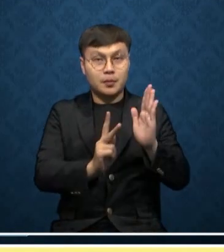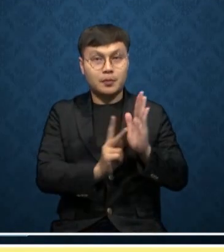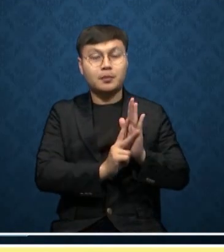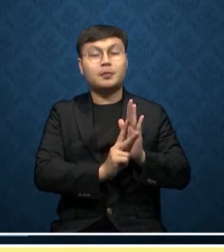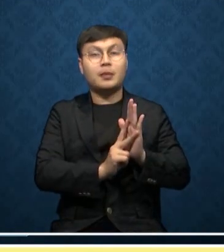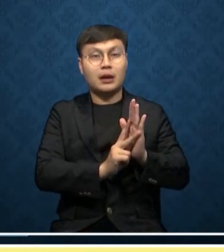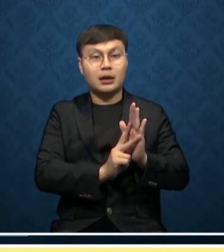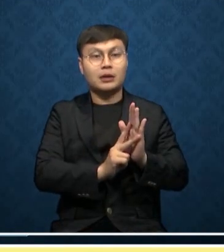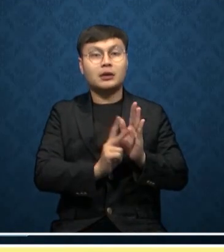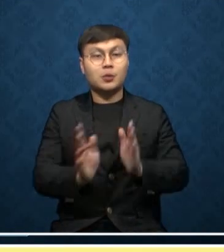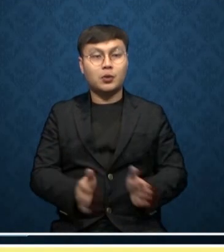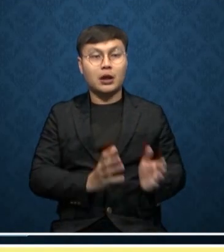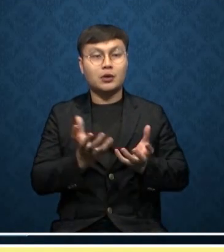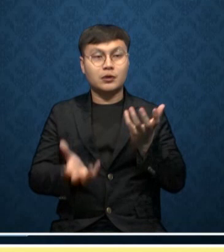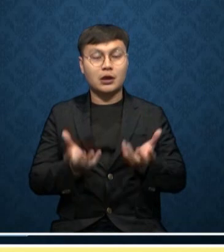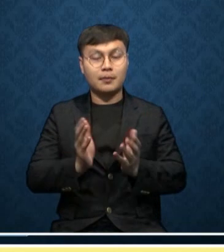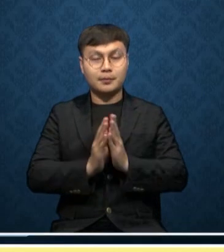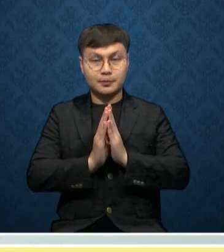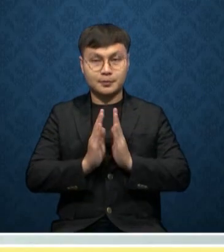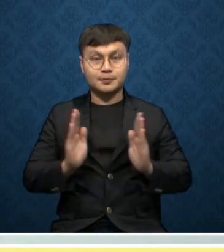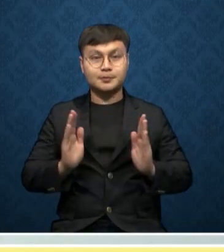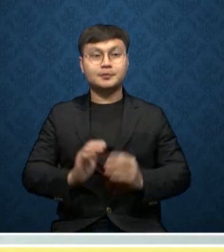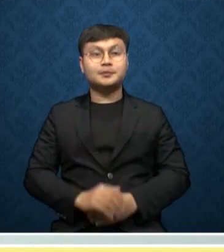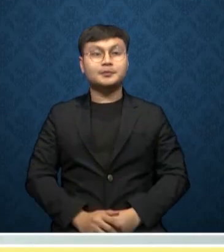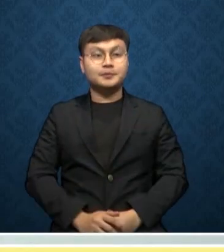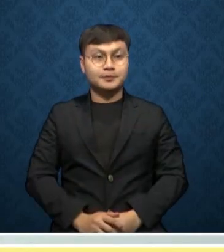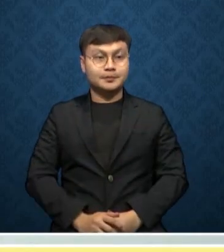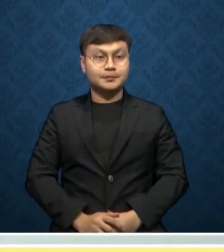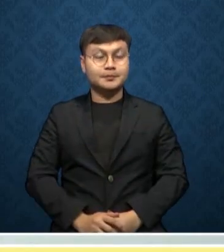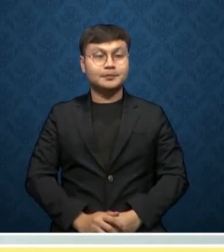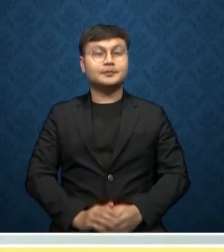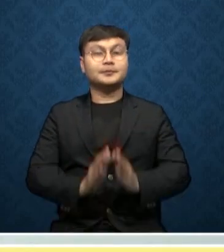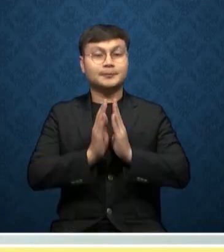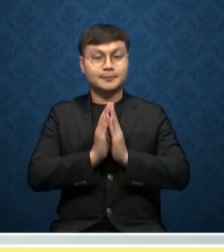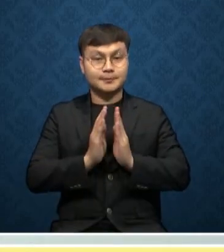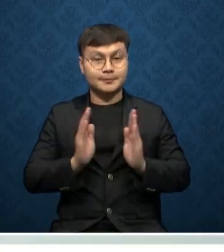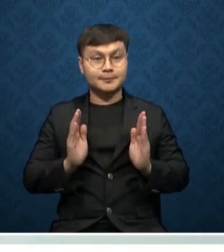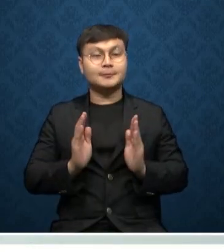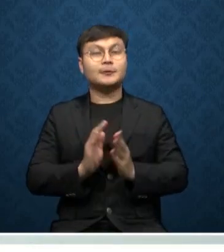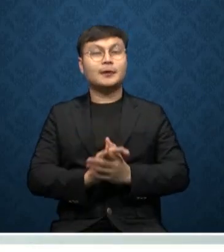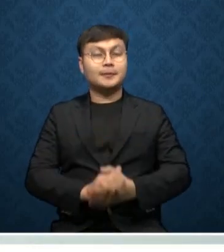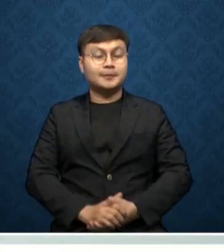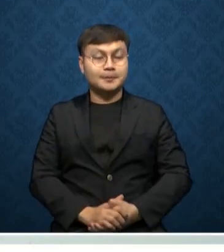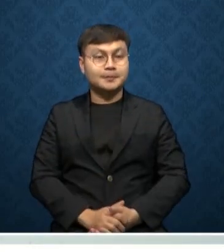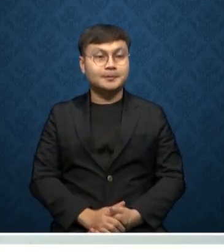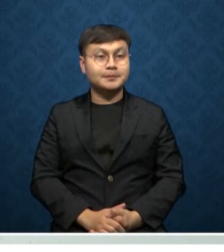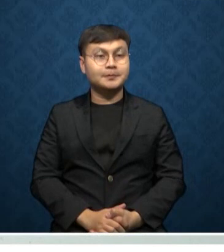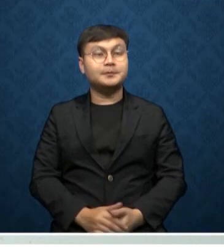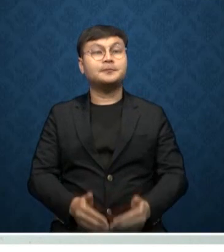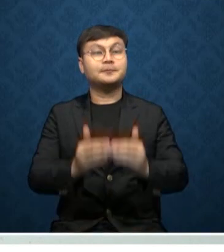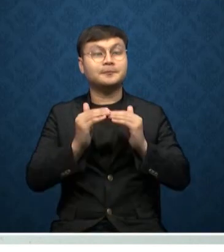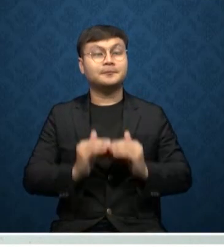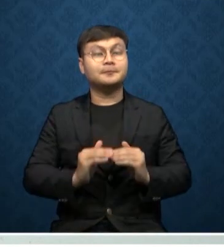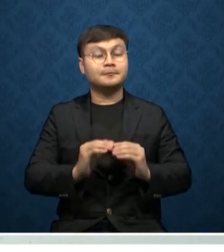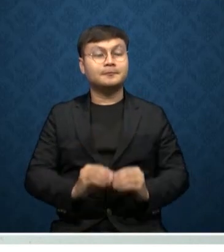ยุติธรรมครับขอบคุณครับท่านประธานครับขอบคุณท่านดิเกฤทธิ์เจนครองธรรมครับต่อไปขอเชิญ